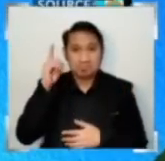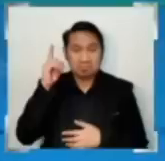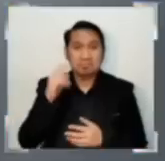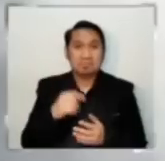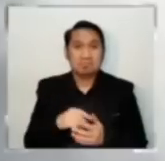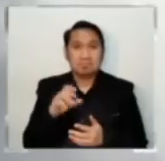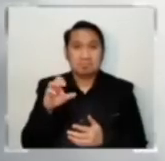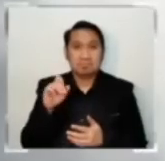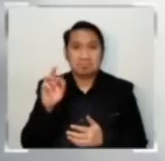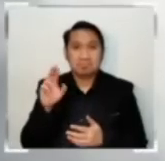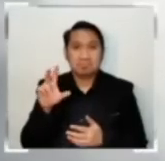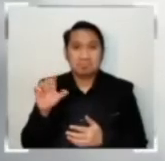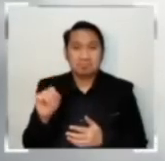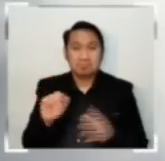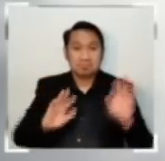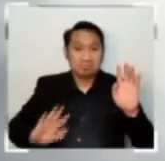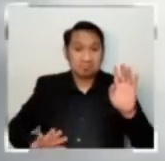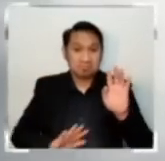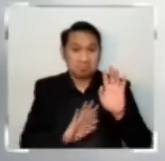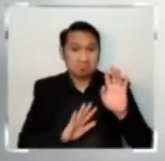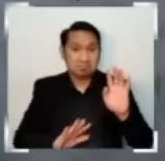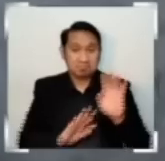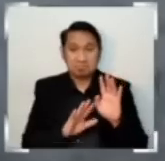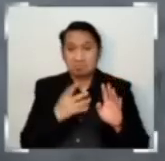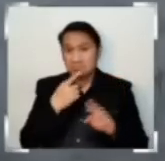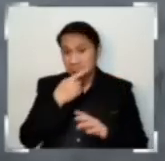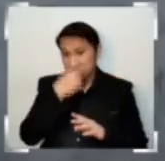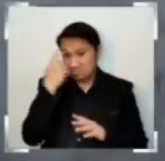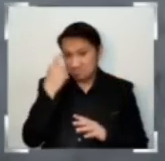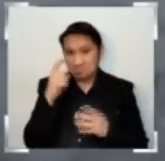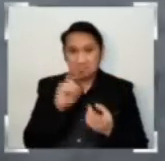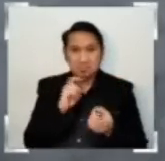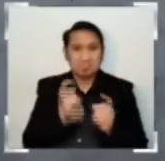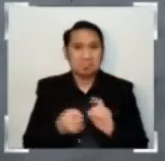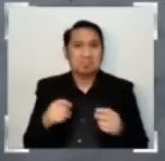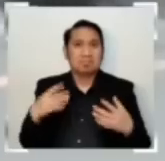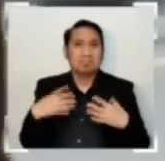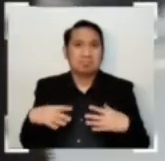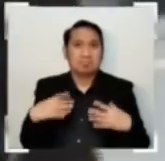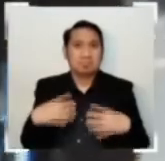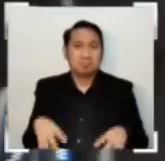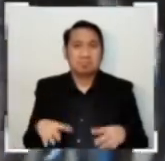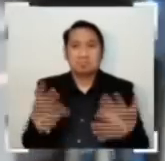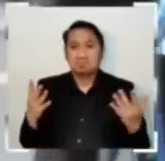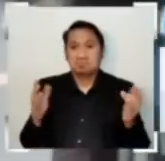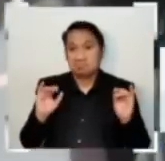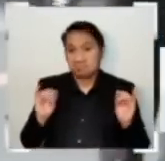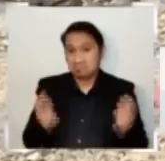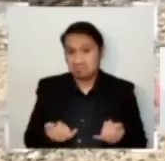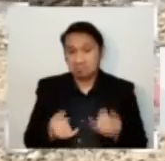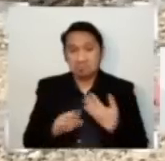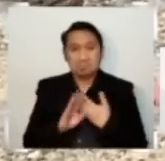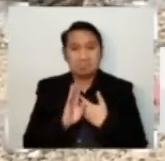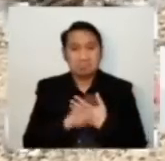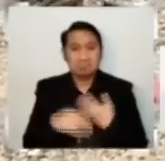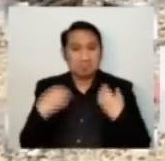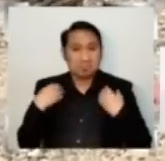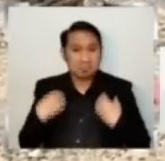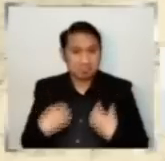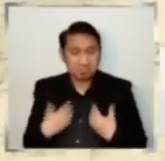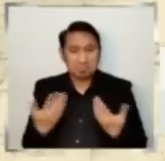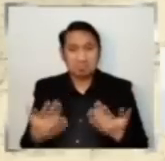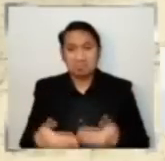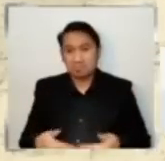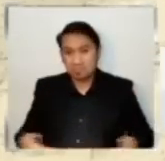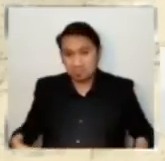Mindanao. Kapag tag-init, syempre magbabago ang outfit. Dahil out na ang mga jacket at balik na ang mga sando, shorts at mga